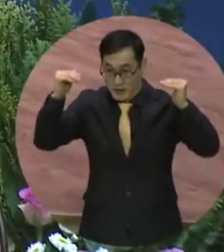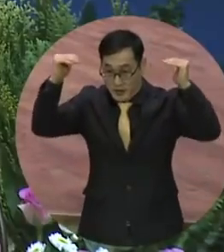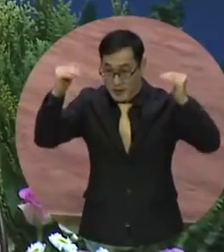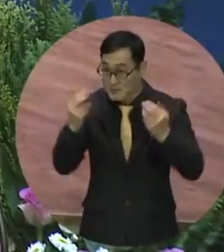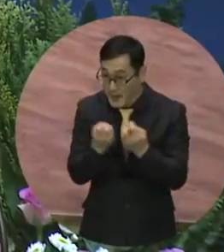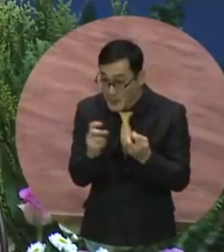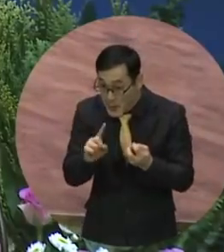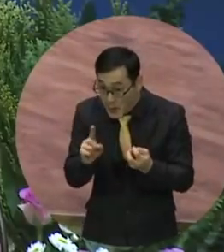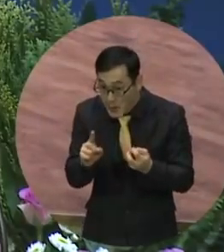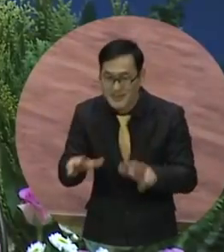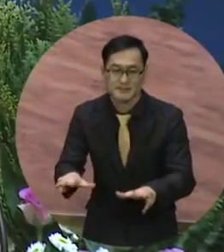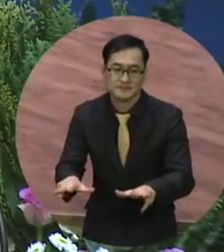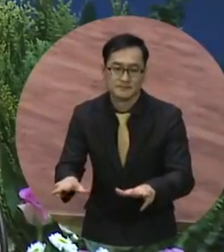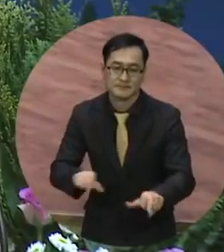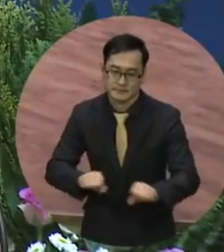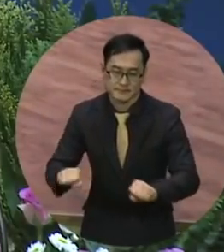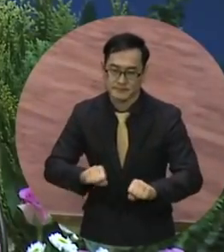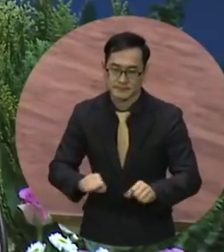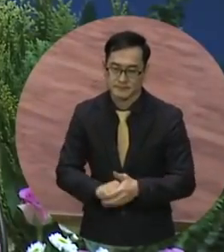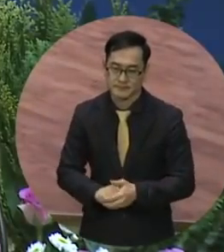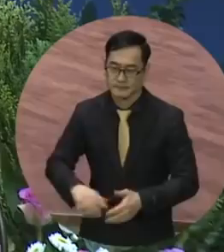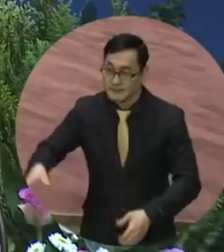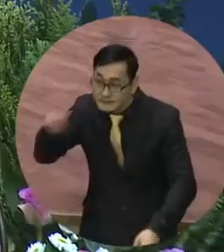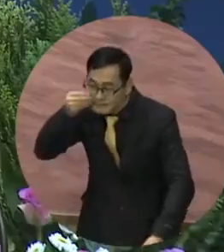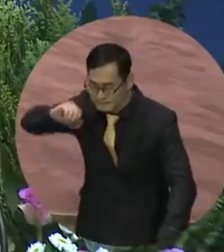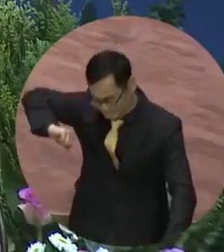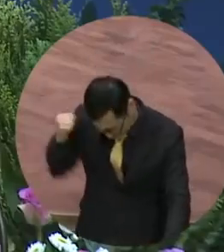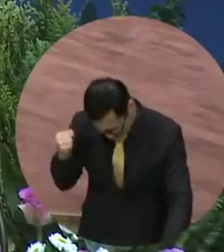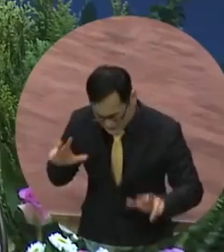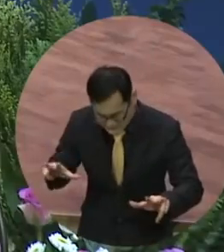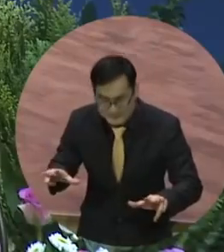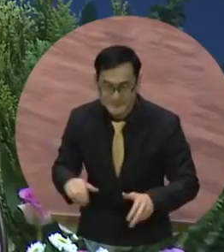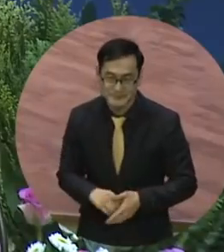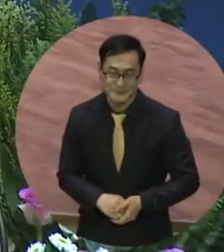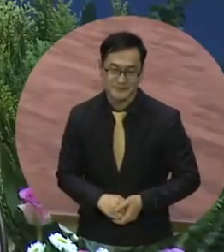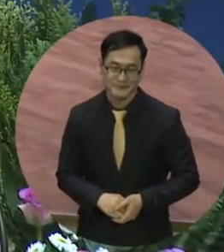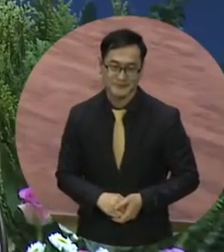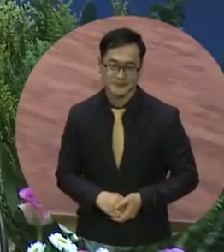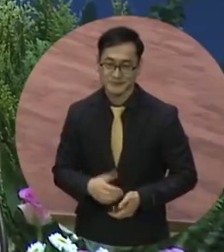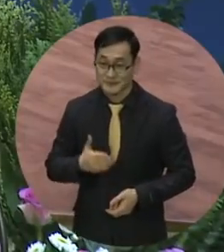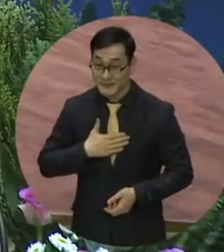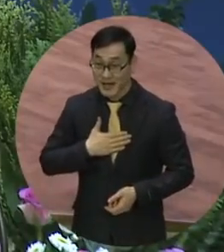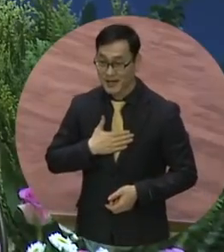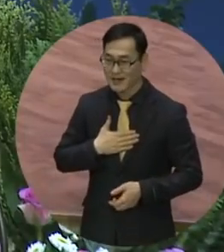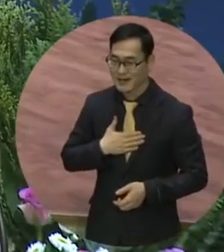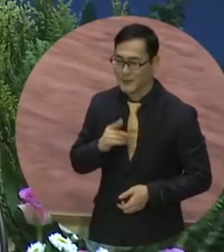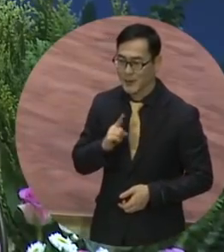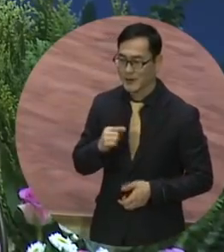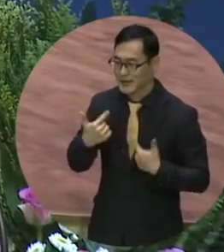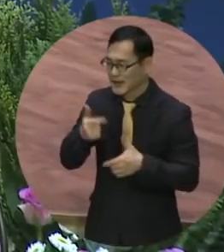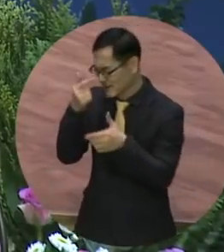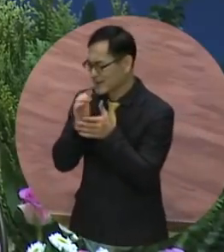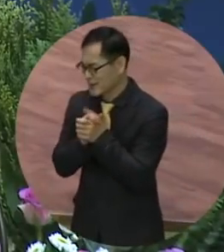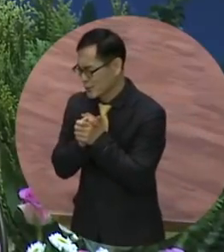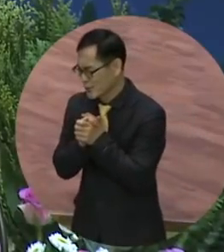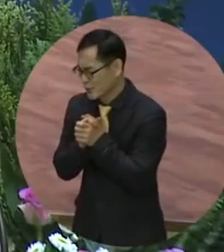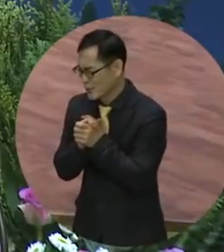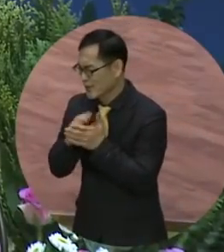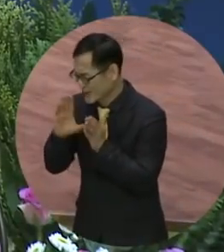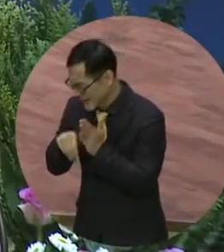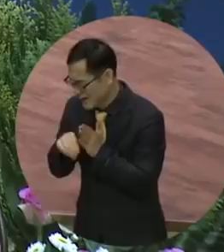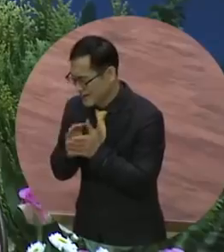방법이 적시로예요. 제가 늘 말씀드리잖아요. 저는 기도하면서 내가 기도하고